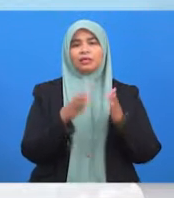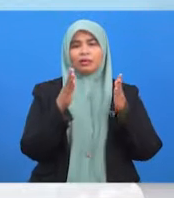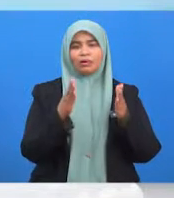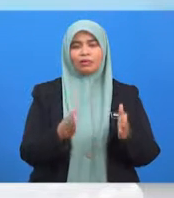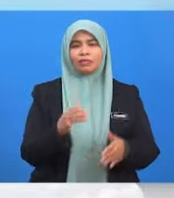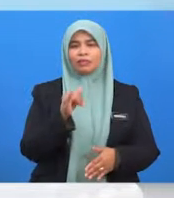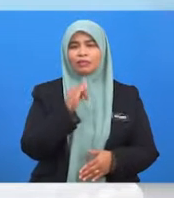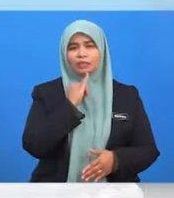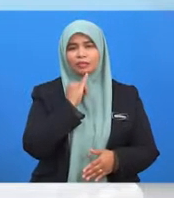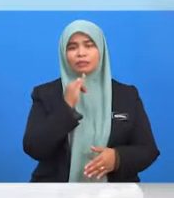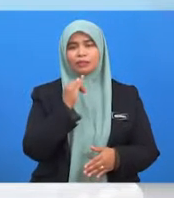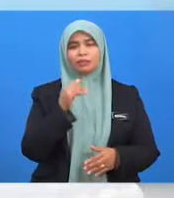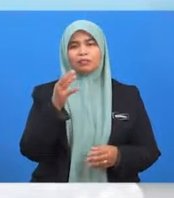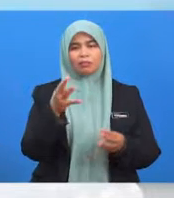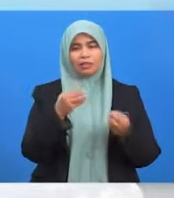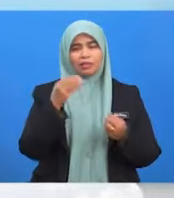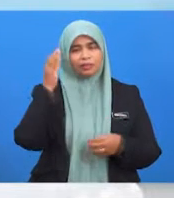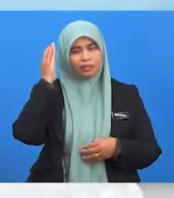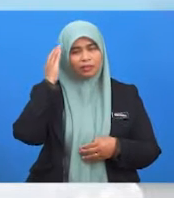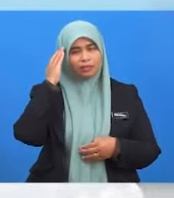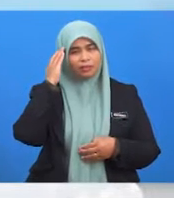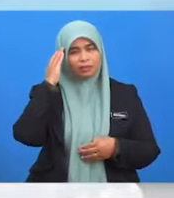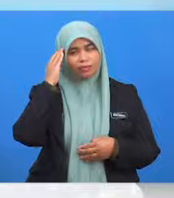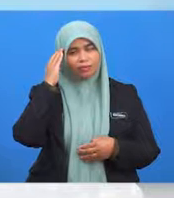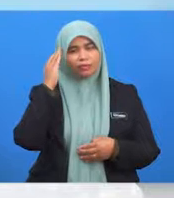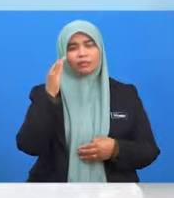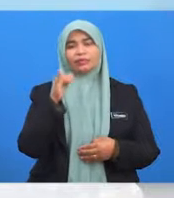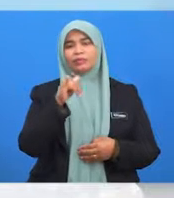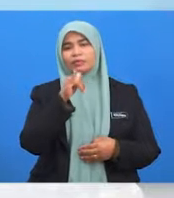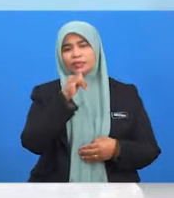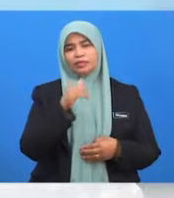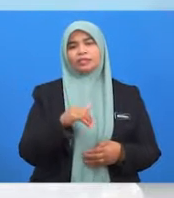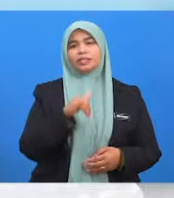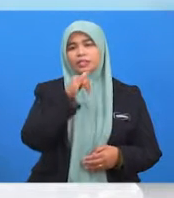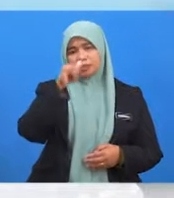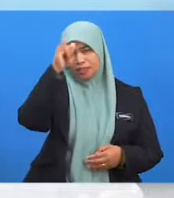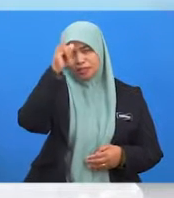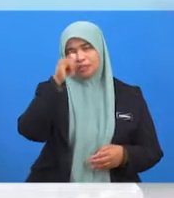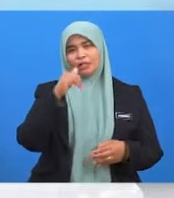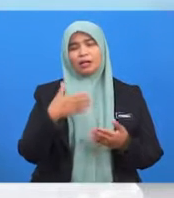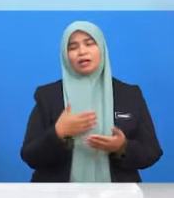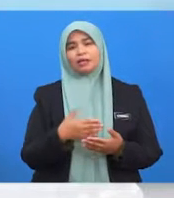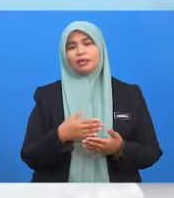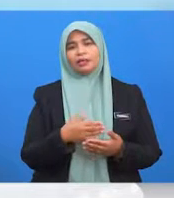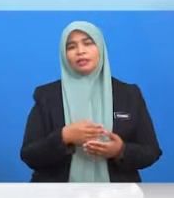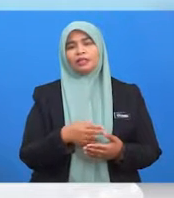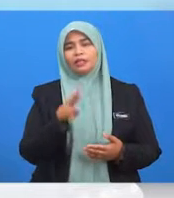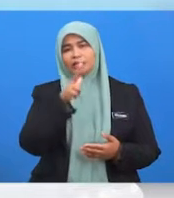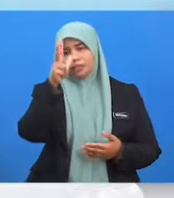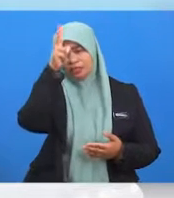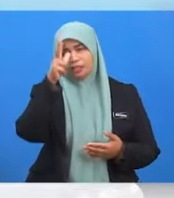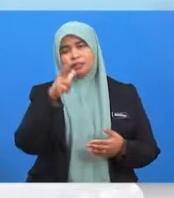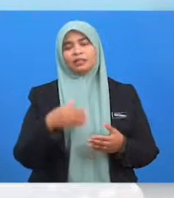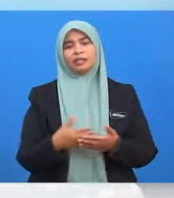ingin tahu tentang jantina janin di dalam kandungannya. Apakah yang harus